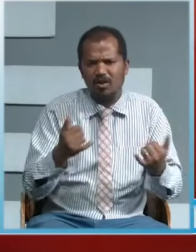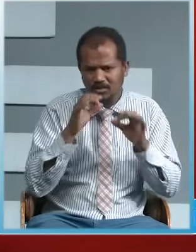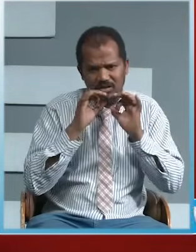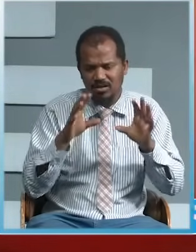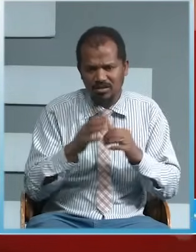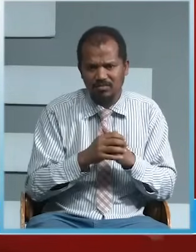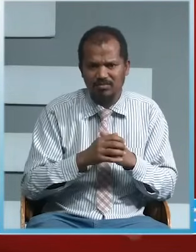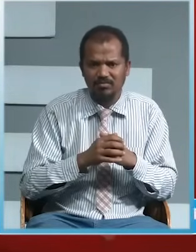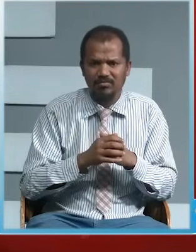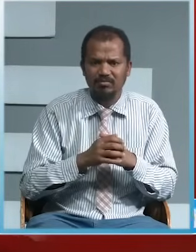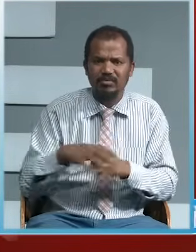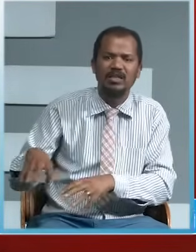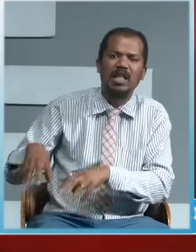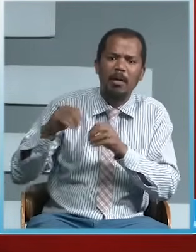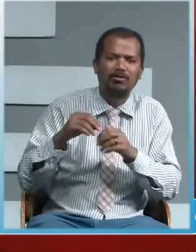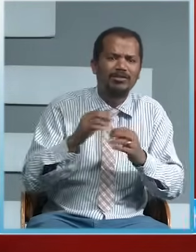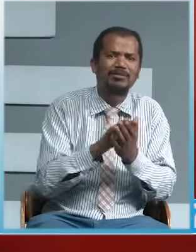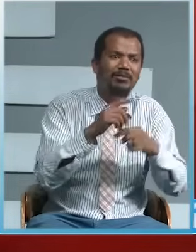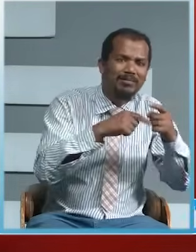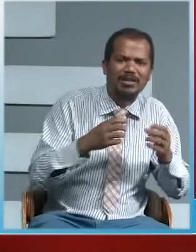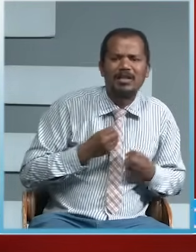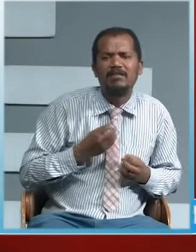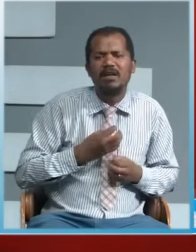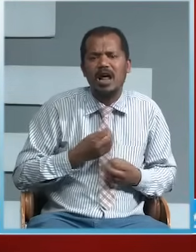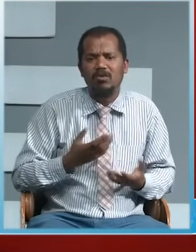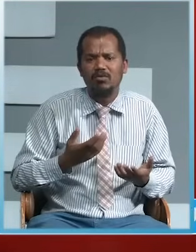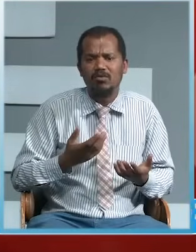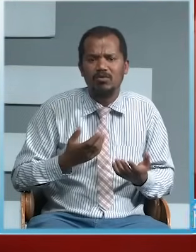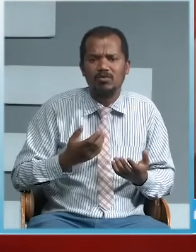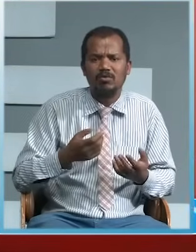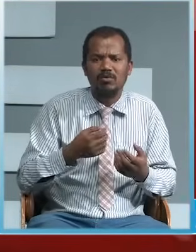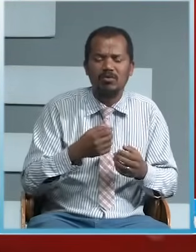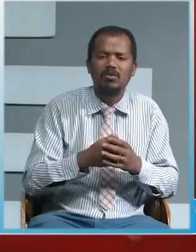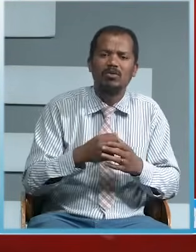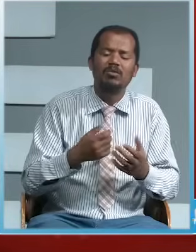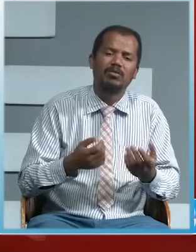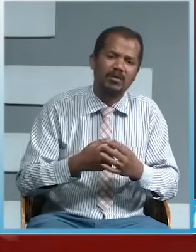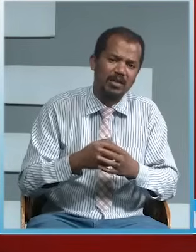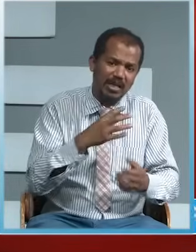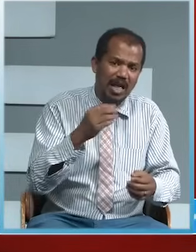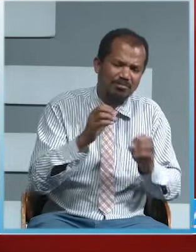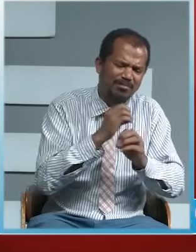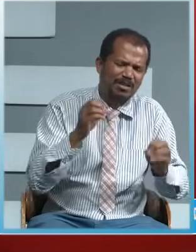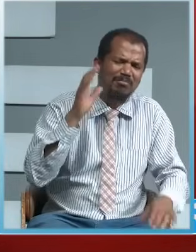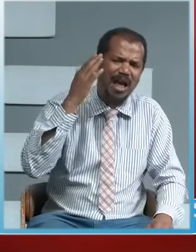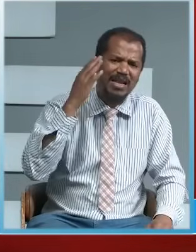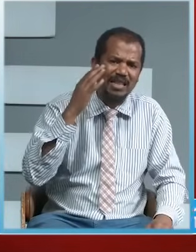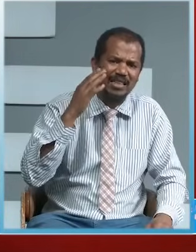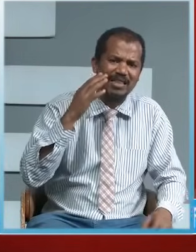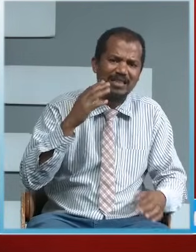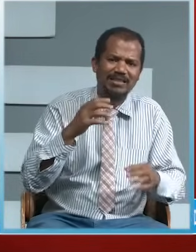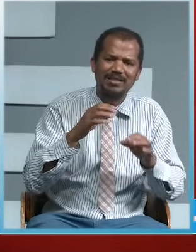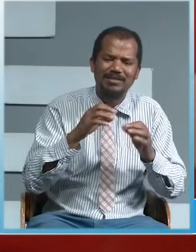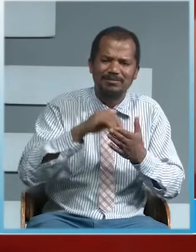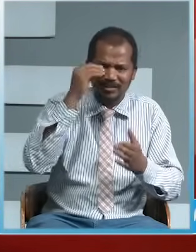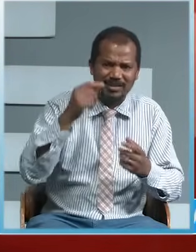ድረስ። ተማሪዎቹ ደግሞ ይፈራሉ ትምህርት ሲሆንና ምክንያቱም እንታፈሳለን ብሎ የሚፈሩ ከሆነ ጀምሮ ማለት ነው እና ምንም አይነት የተማሪዎች የሚሄድ